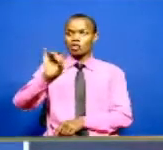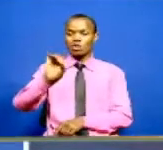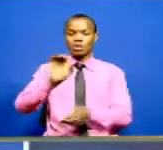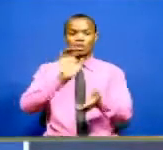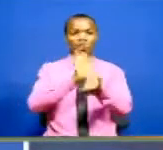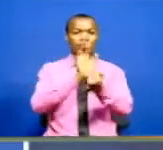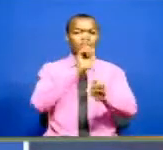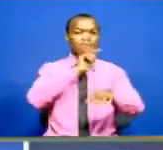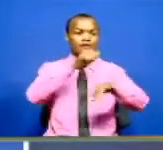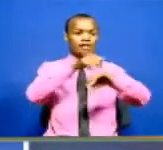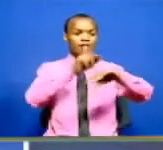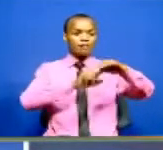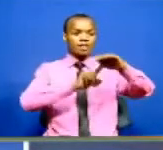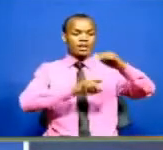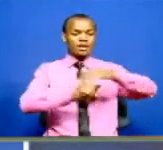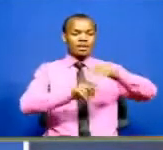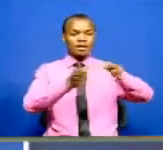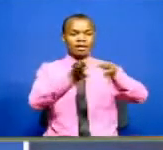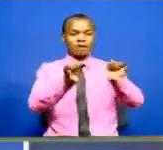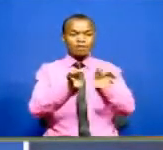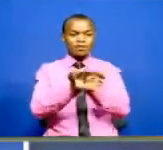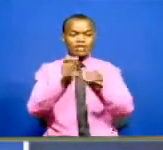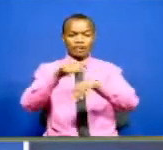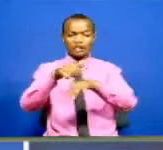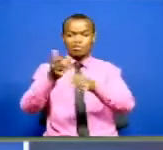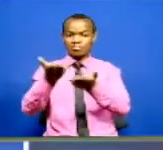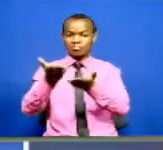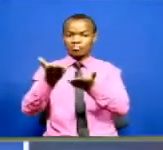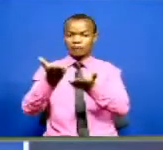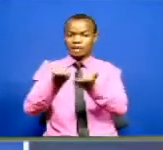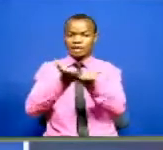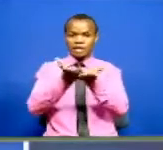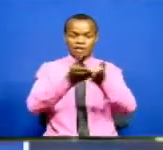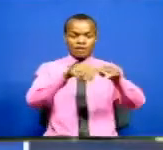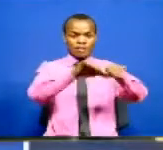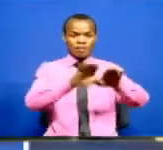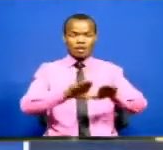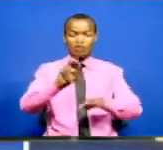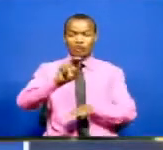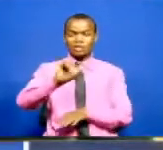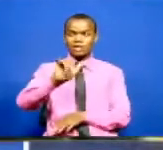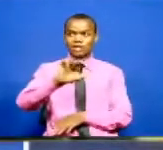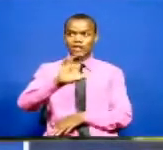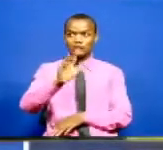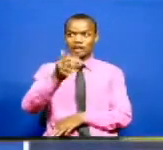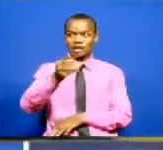Gusii kuhudhuria ibada ya mazishi ya marehemu mzee Simeon Nyachae.